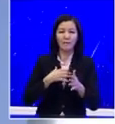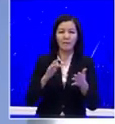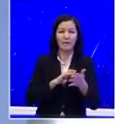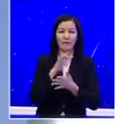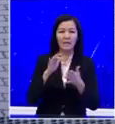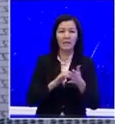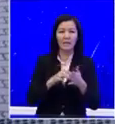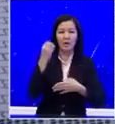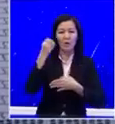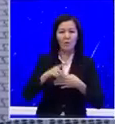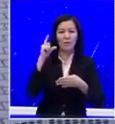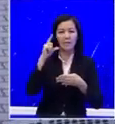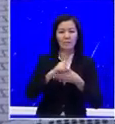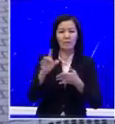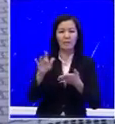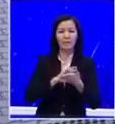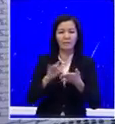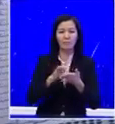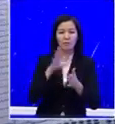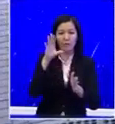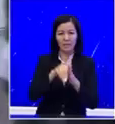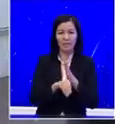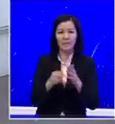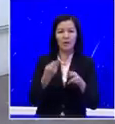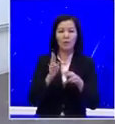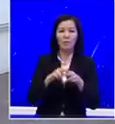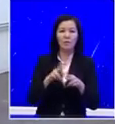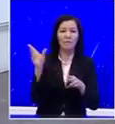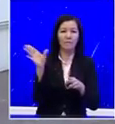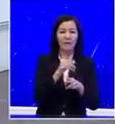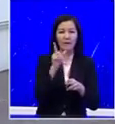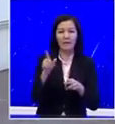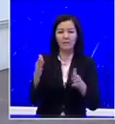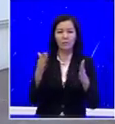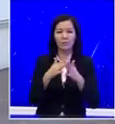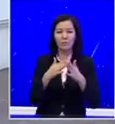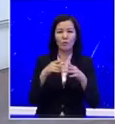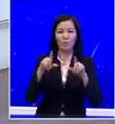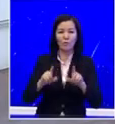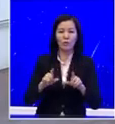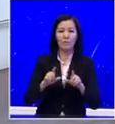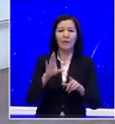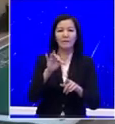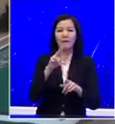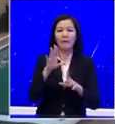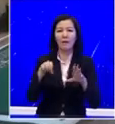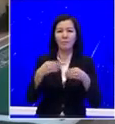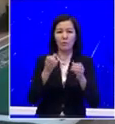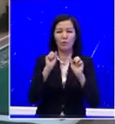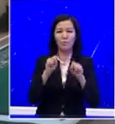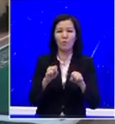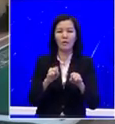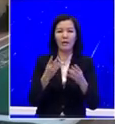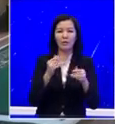бар қалалардағы орталық мешіттердің есепшоты енгізіледі. Осылайша кез келген азамат үйден шықпай-ақ пітір садақа бере алады. Айта кетейік,